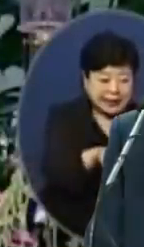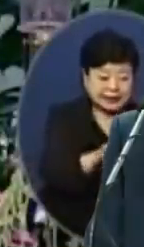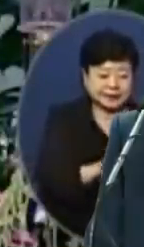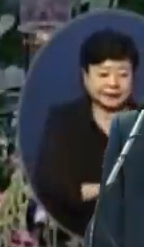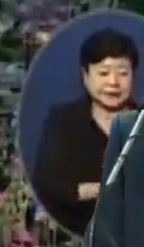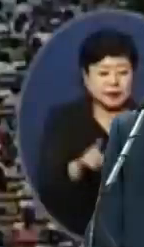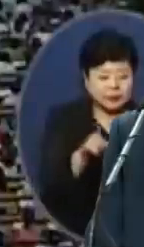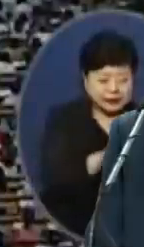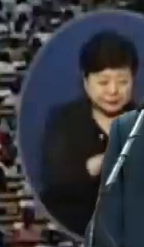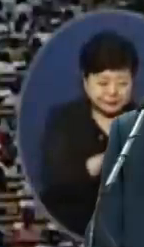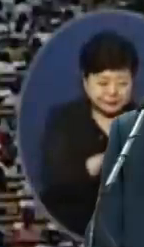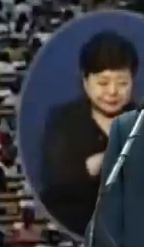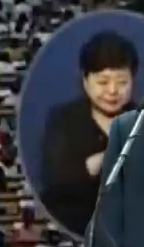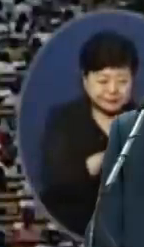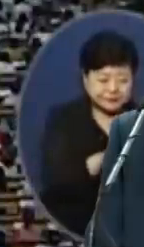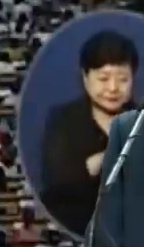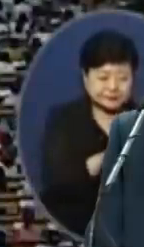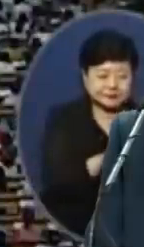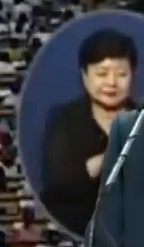믿음도